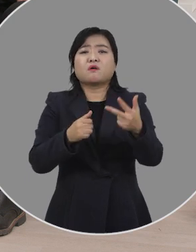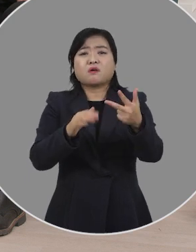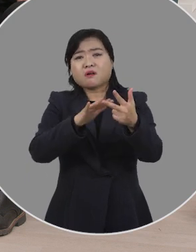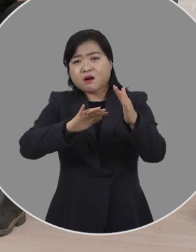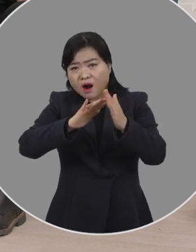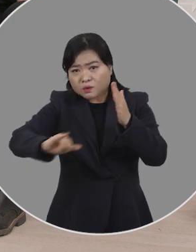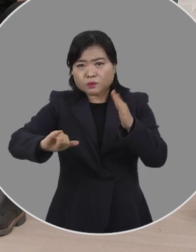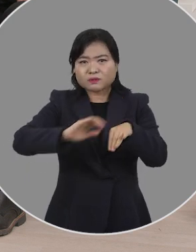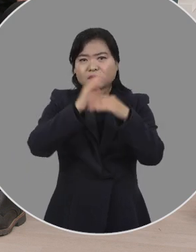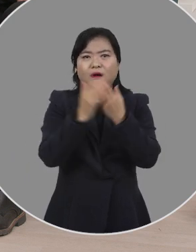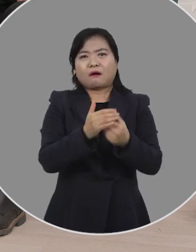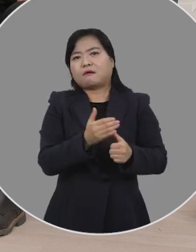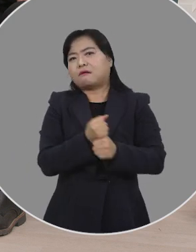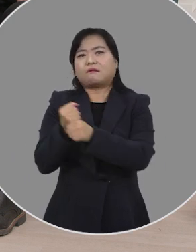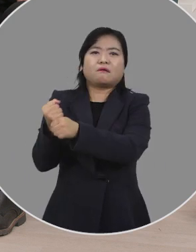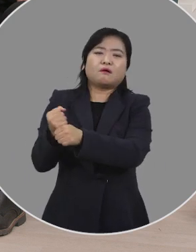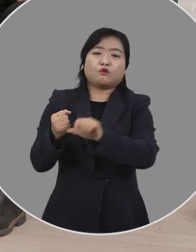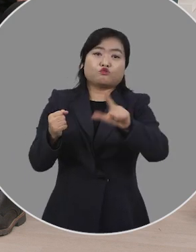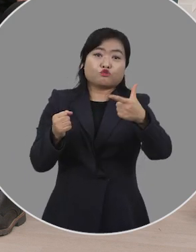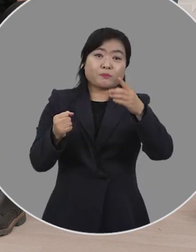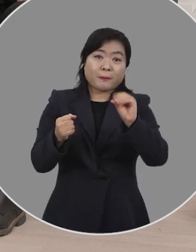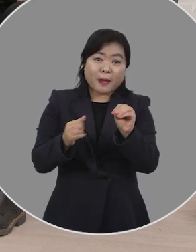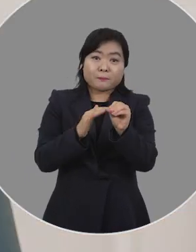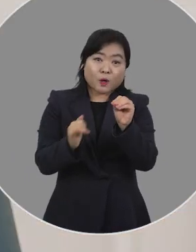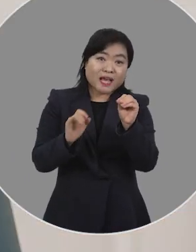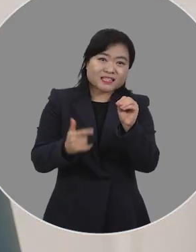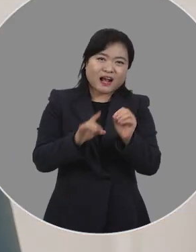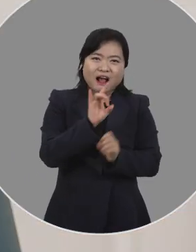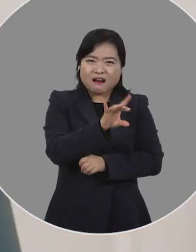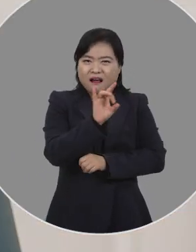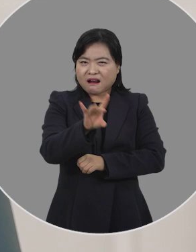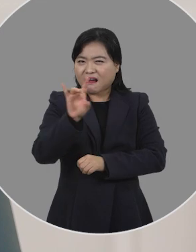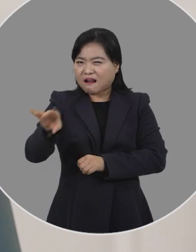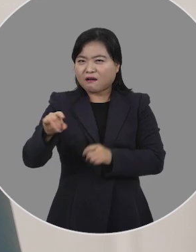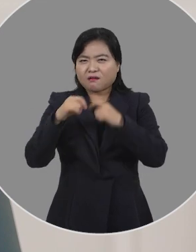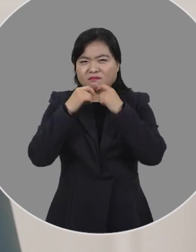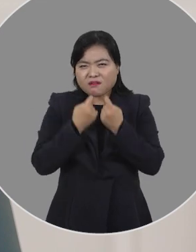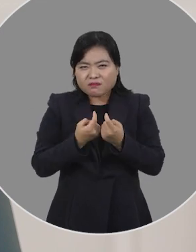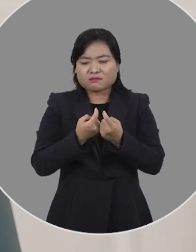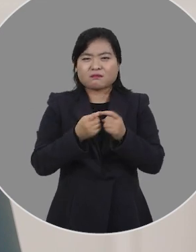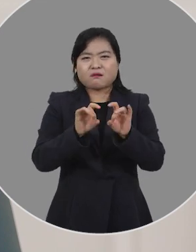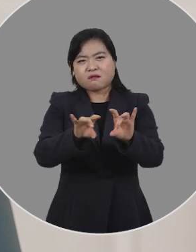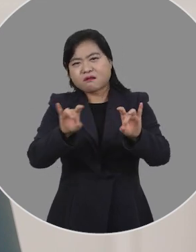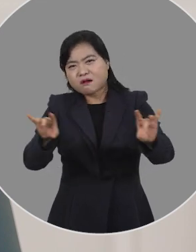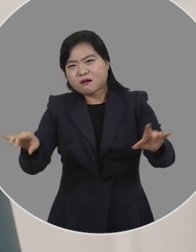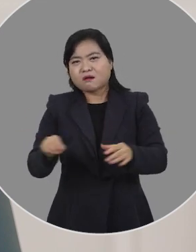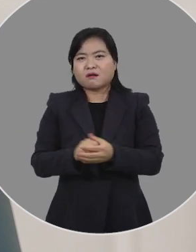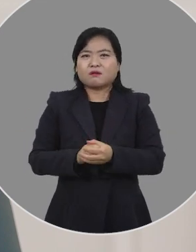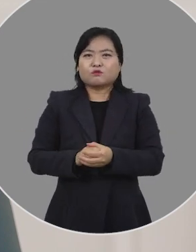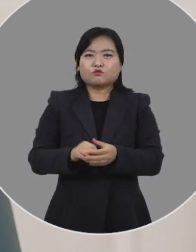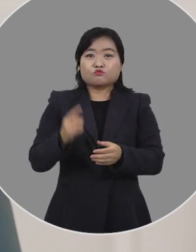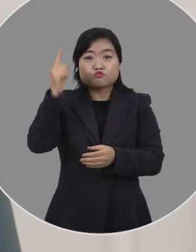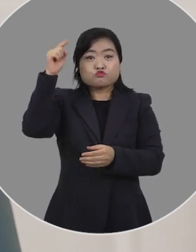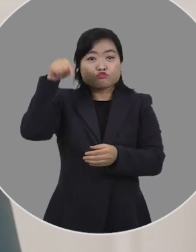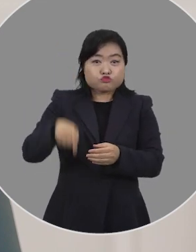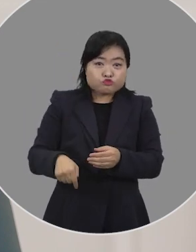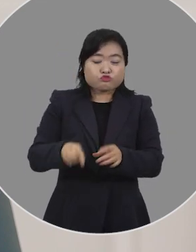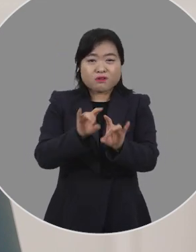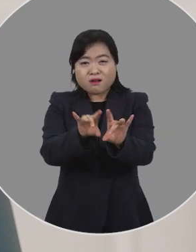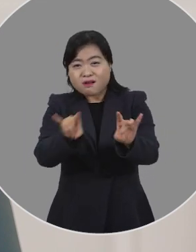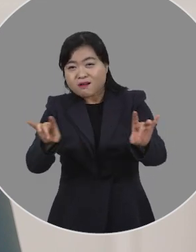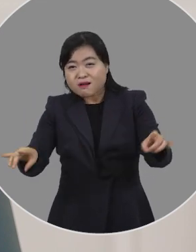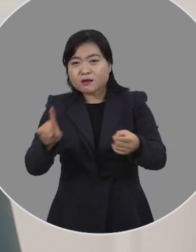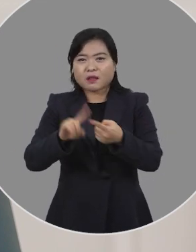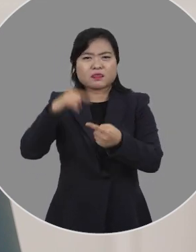식구가 끌려간 거죠. 그러니까 600만이 아니라 하나하나 개인, 그 다음에 하나하나의 우주 이런